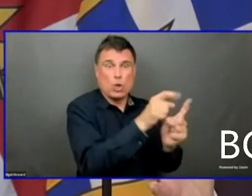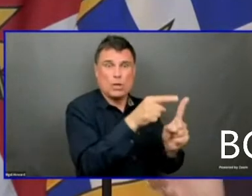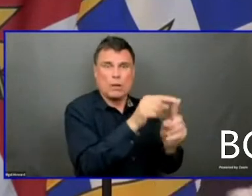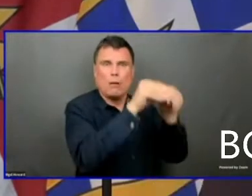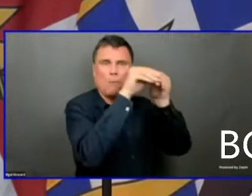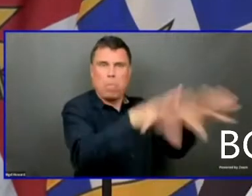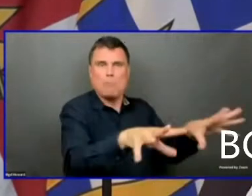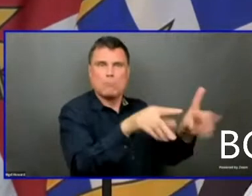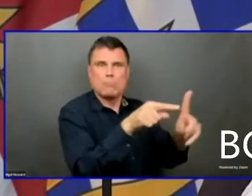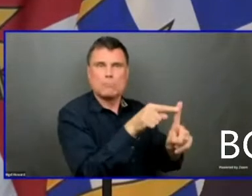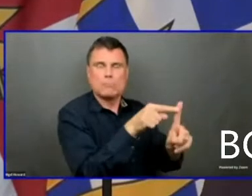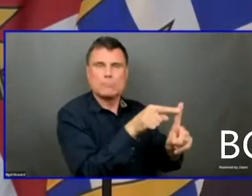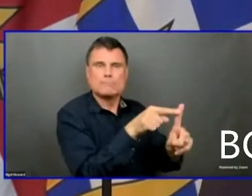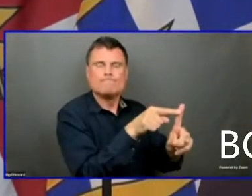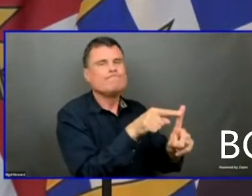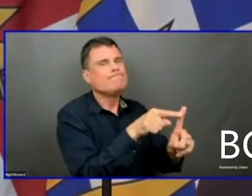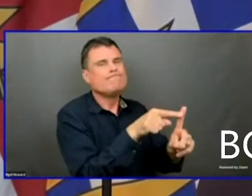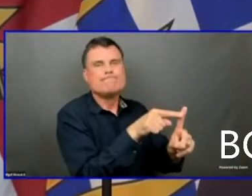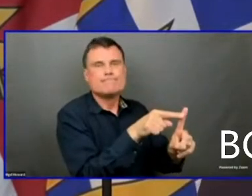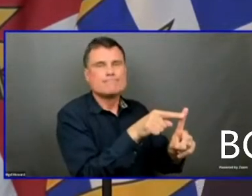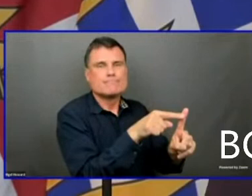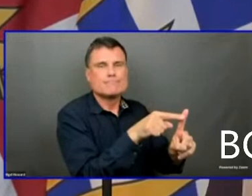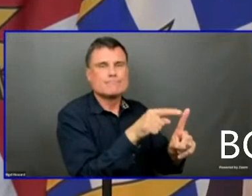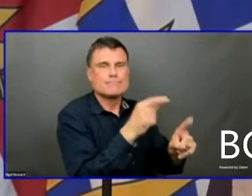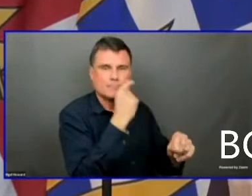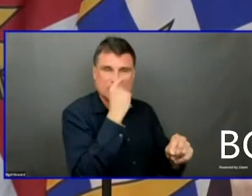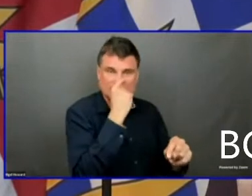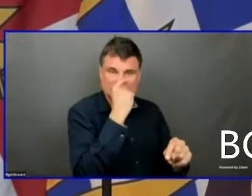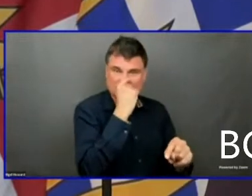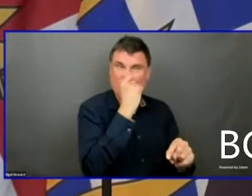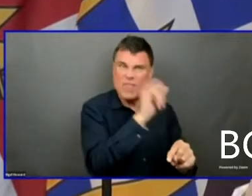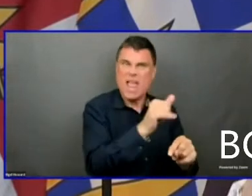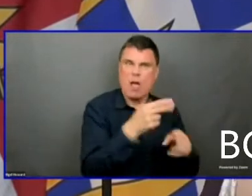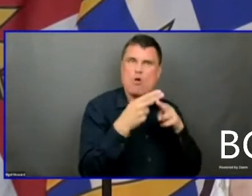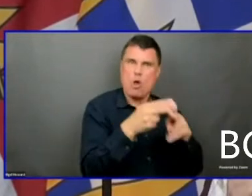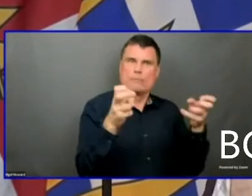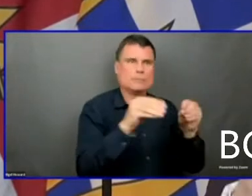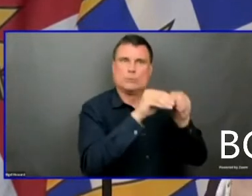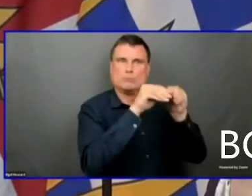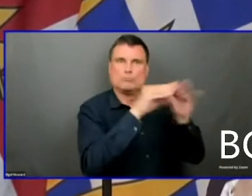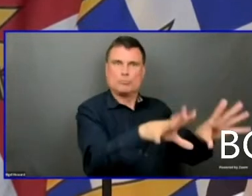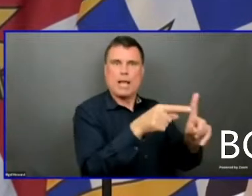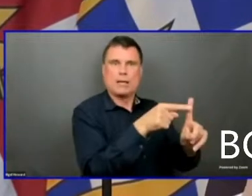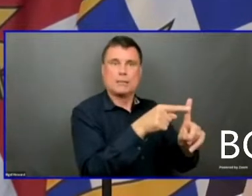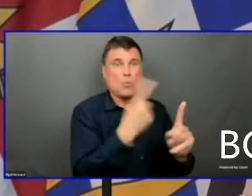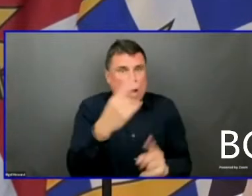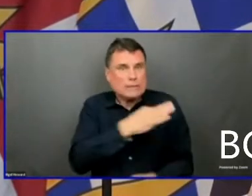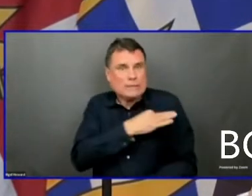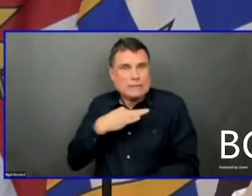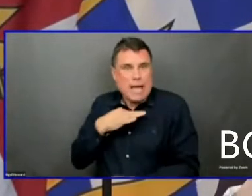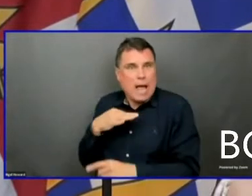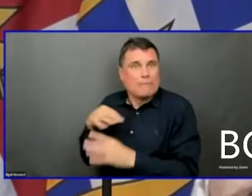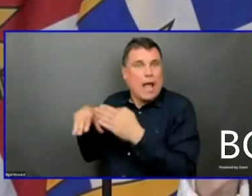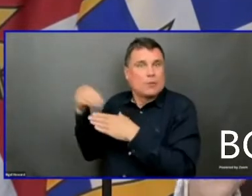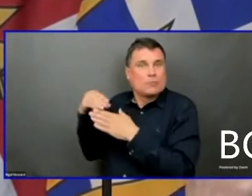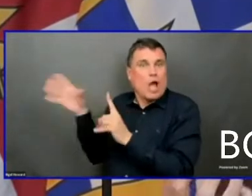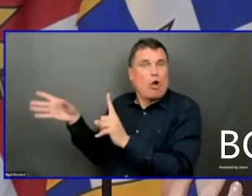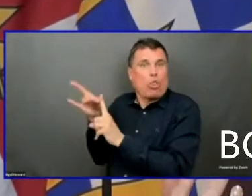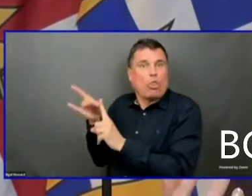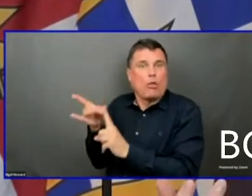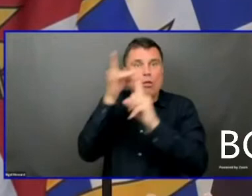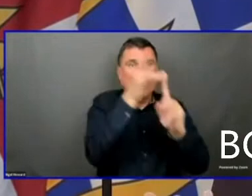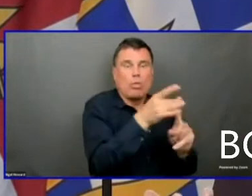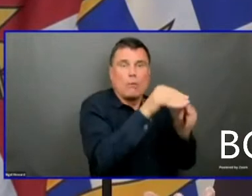或者一例职员阳性的，就宣布这是爆发。这个我们好像之前也解释过给大家介绍